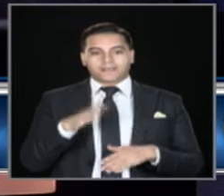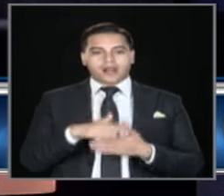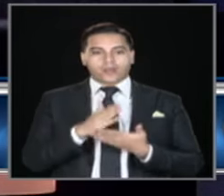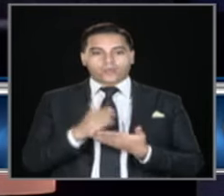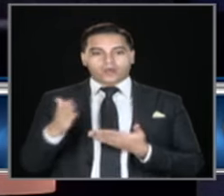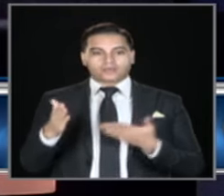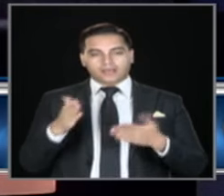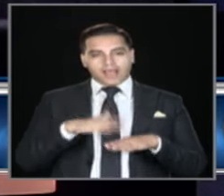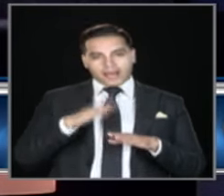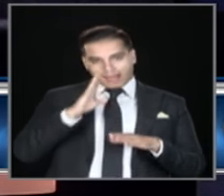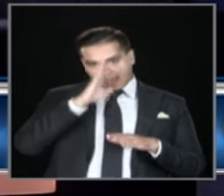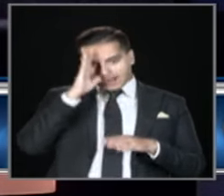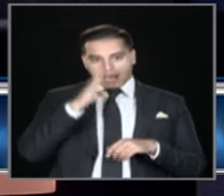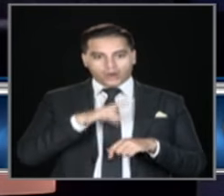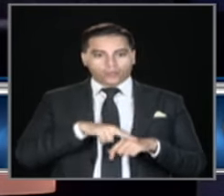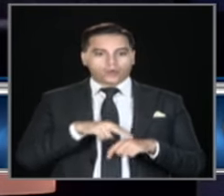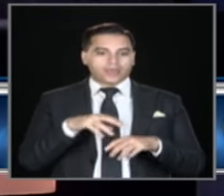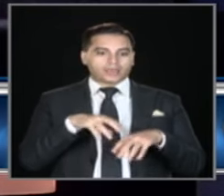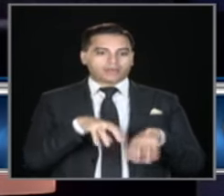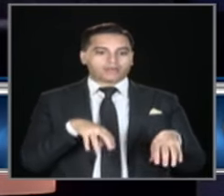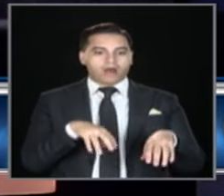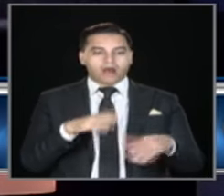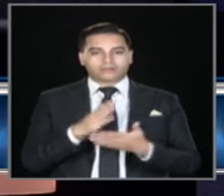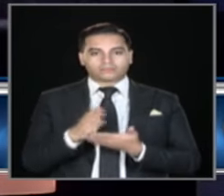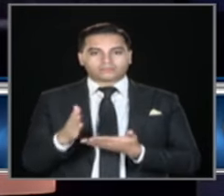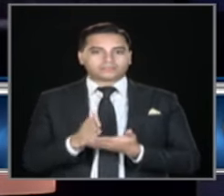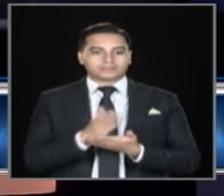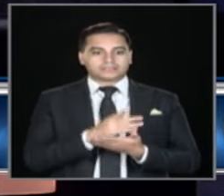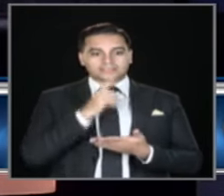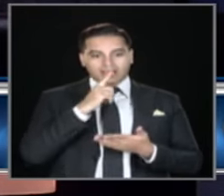بين العراق وايران عام